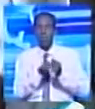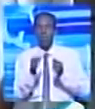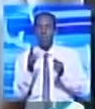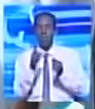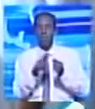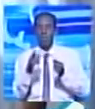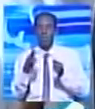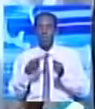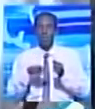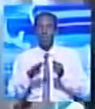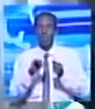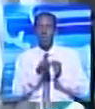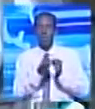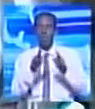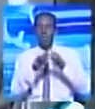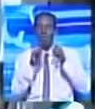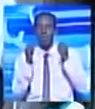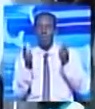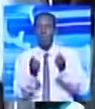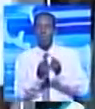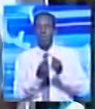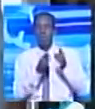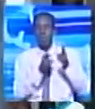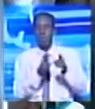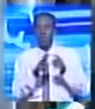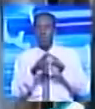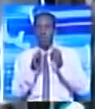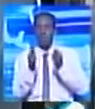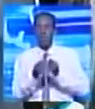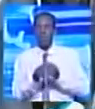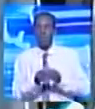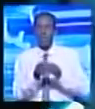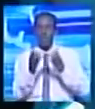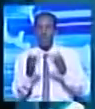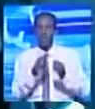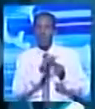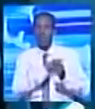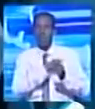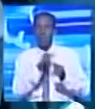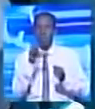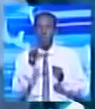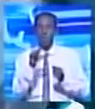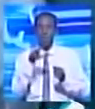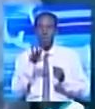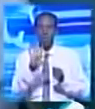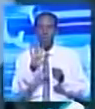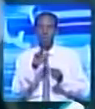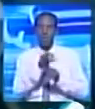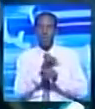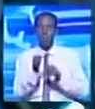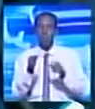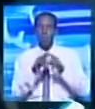menaces persistantes des groupes djihadistes dans la région, et alors que la force conjointe du G5 Sahel, à laquelle participent le Tchad,